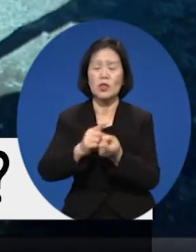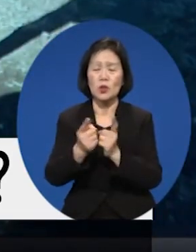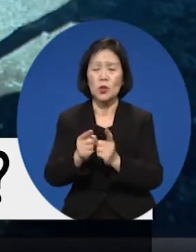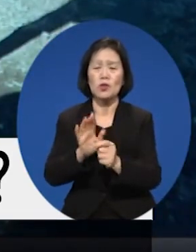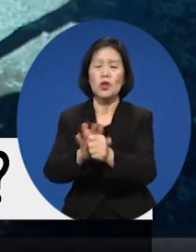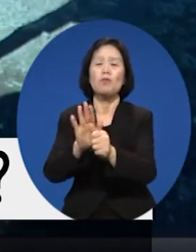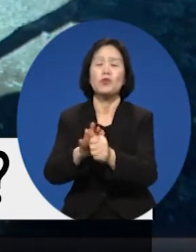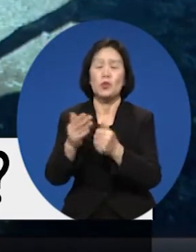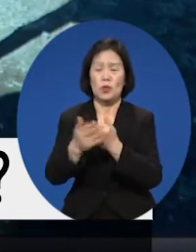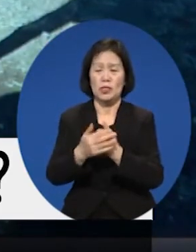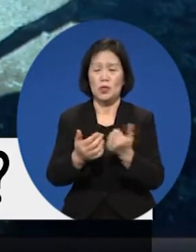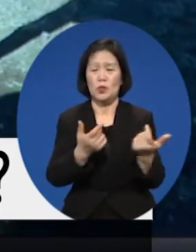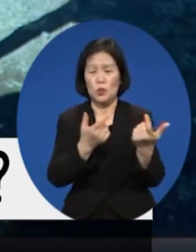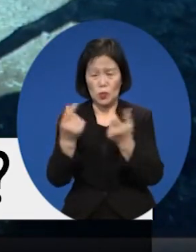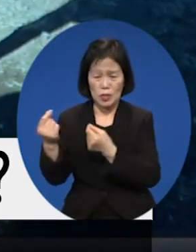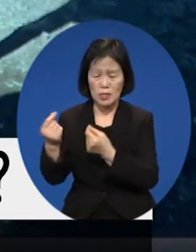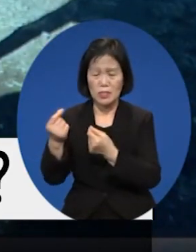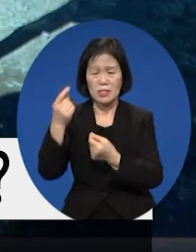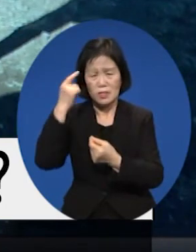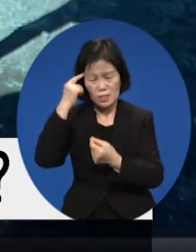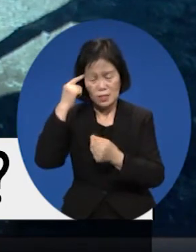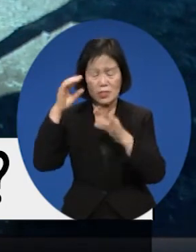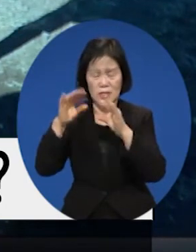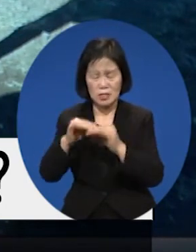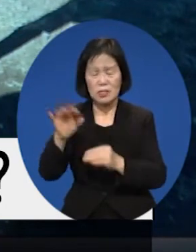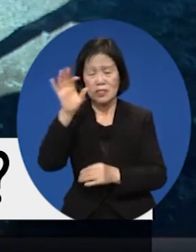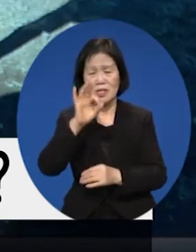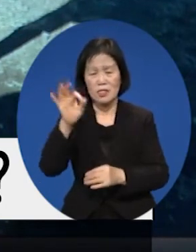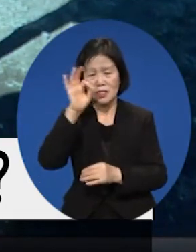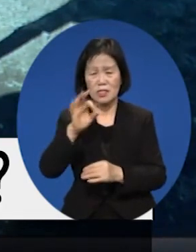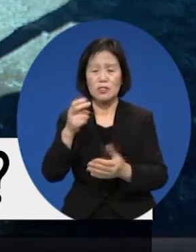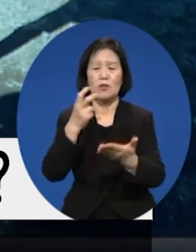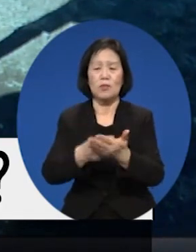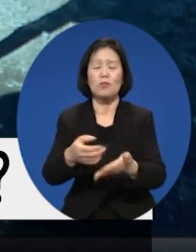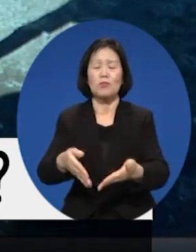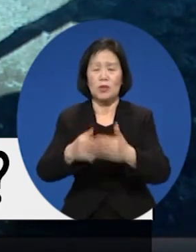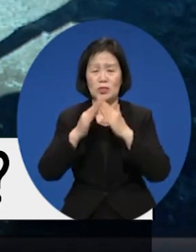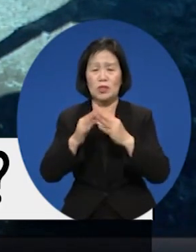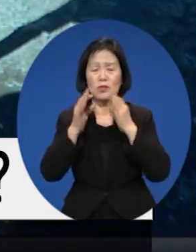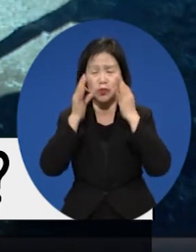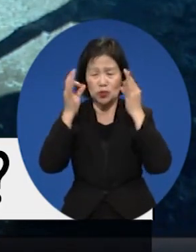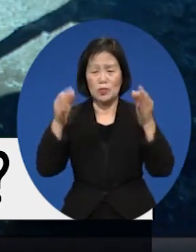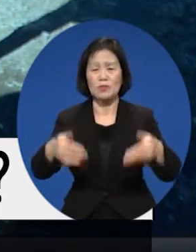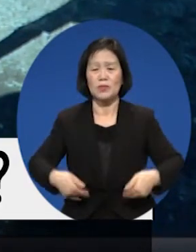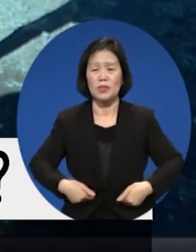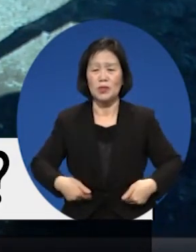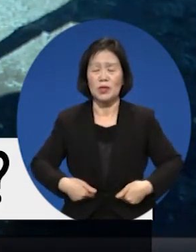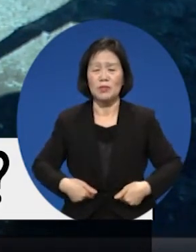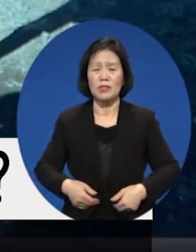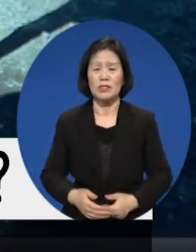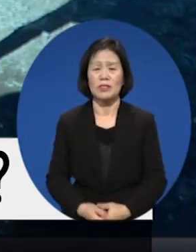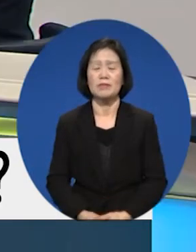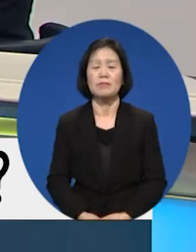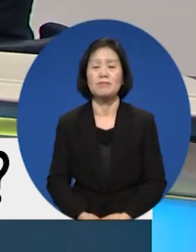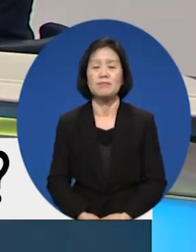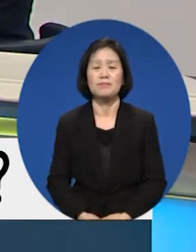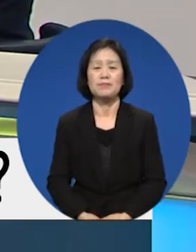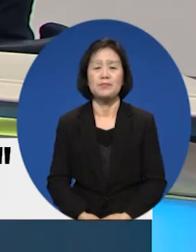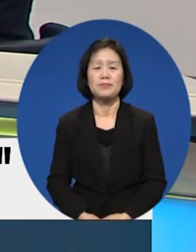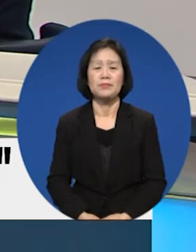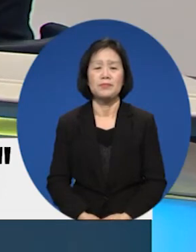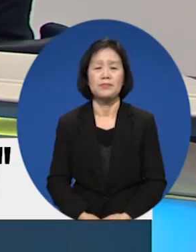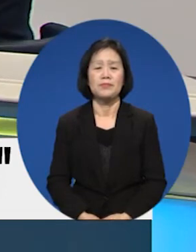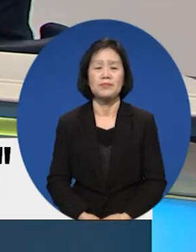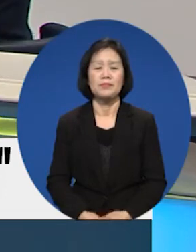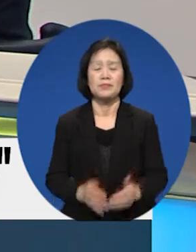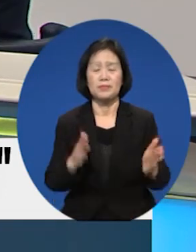해서 공통분모를 만들어서 그것을 입법화시키려고 하는 그런 노력이 오히려 더 필요하다. 저는 그렇게 봅니다. 저는 제가 짧게 말씀드리면 뭐